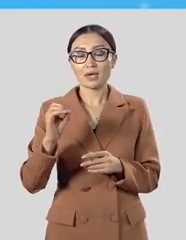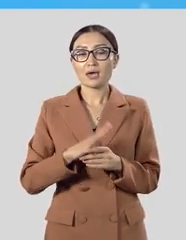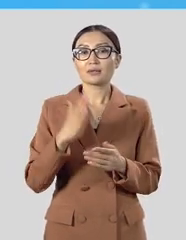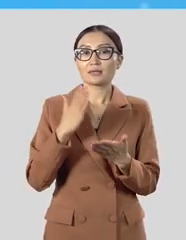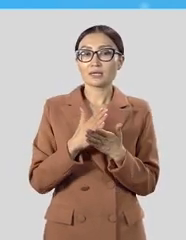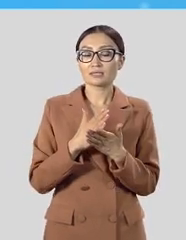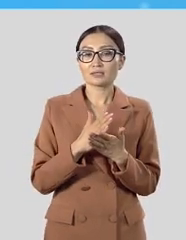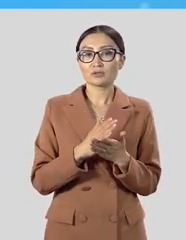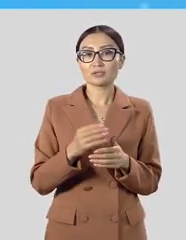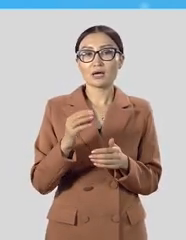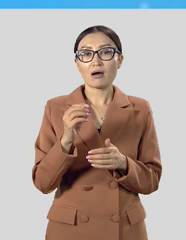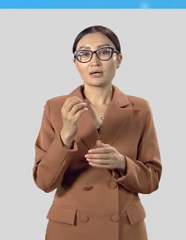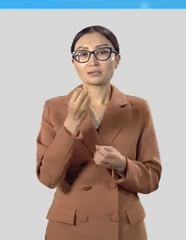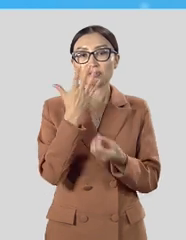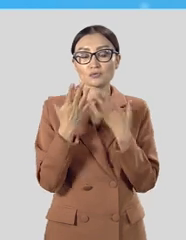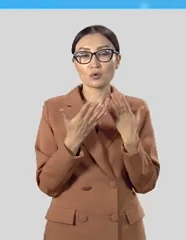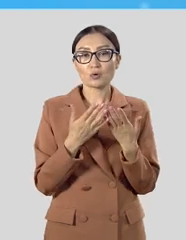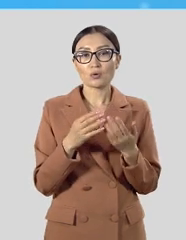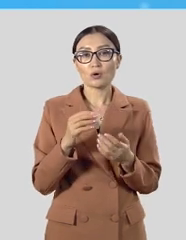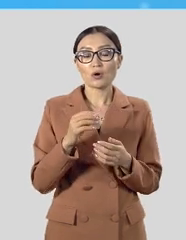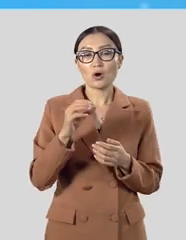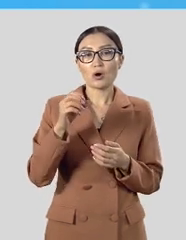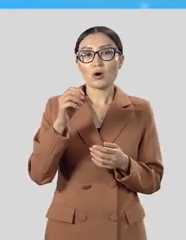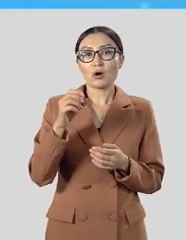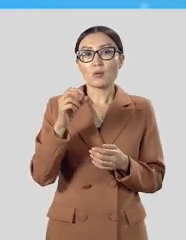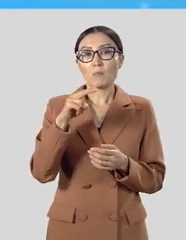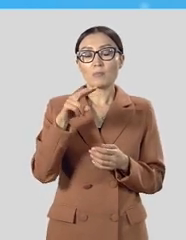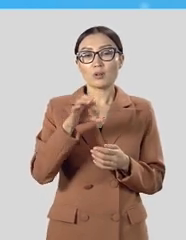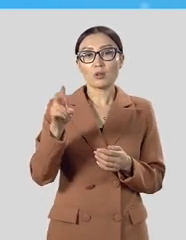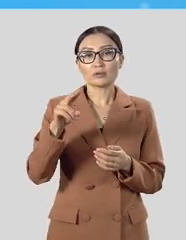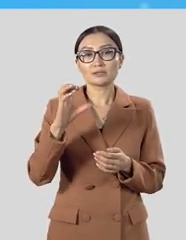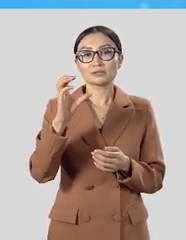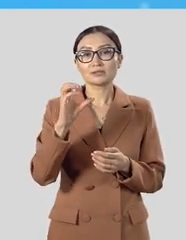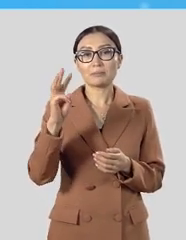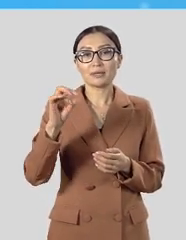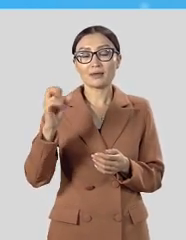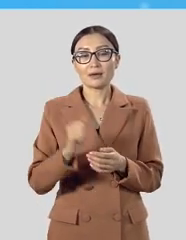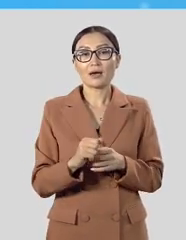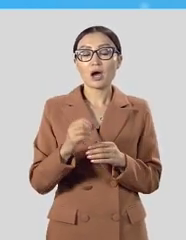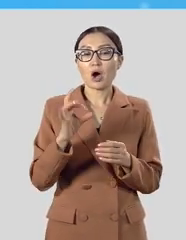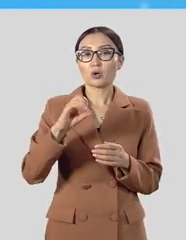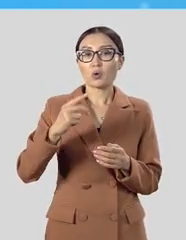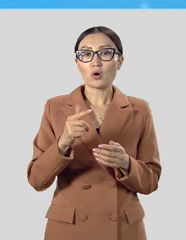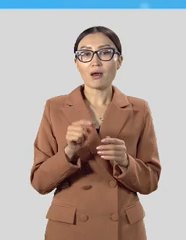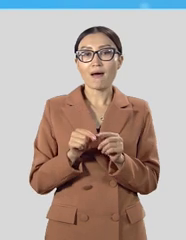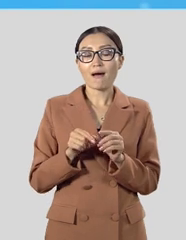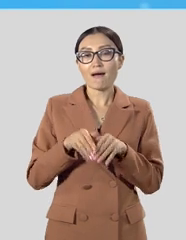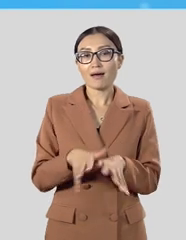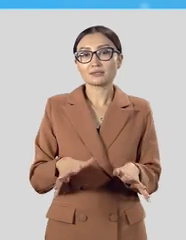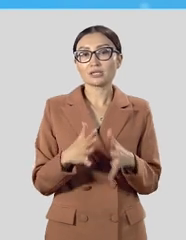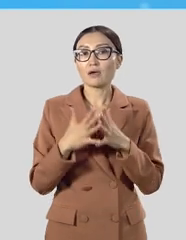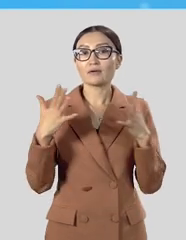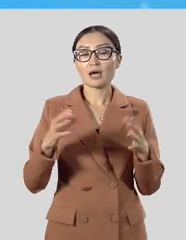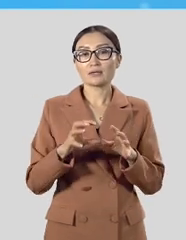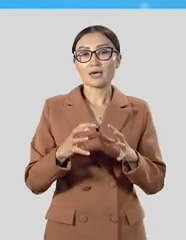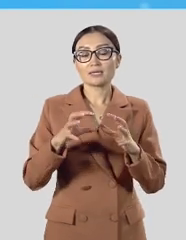относятся такие органы, как цветок, плод и семя. Роль корней в жизни растений велика. Они